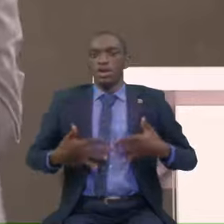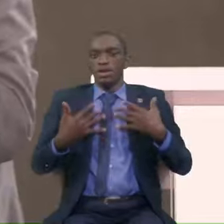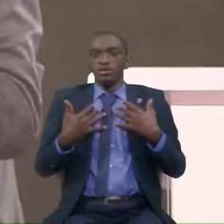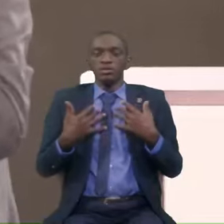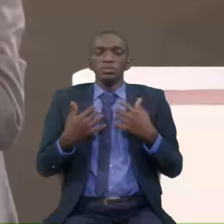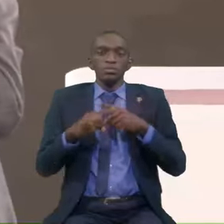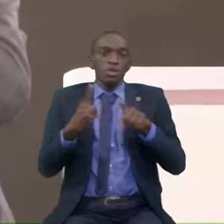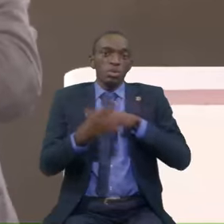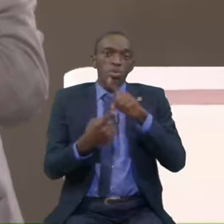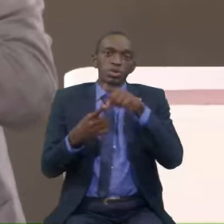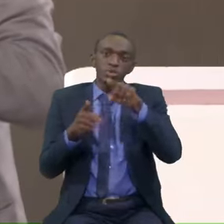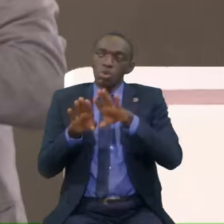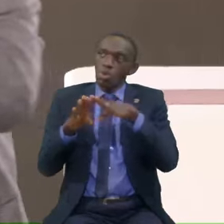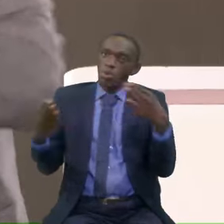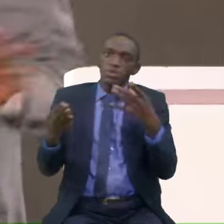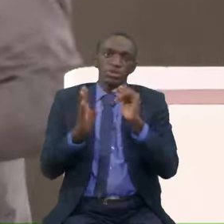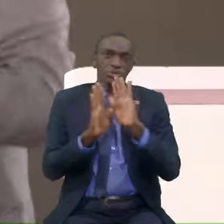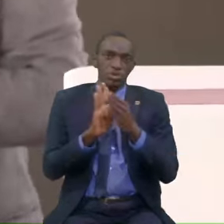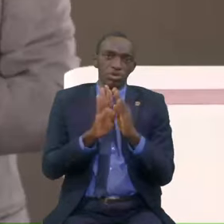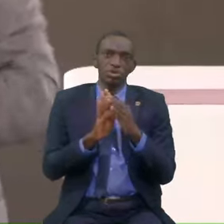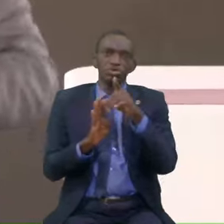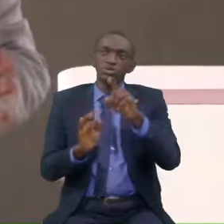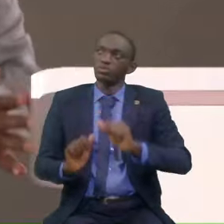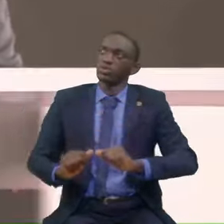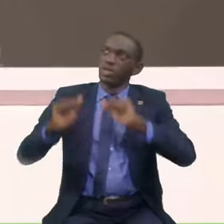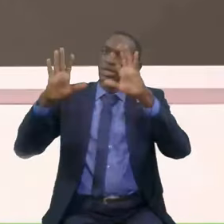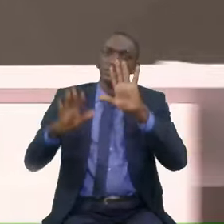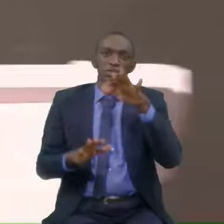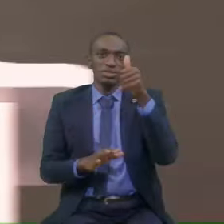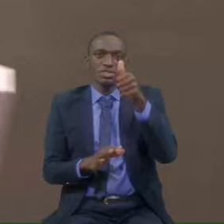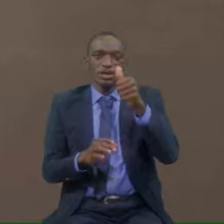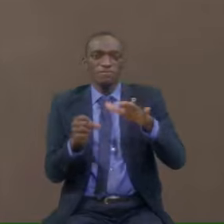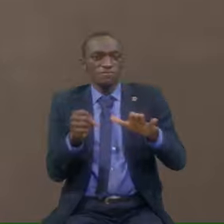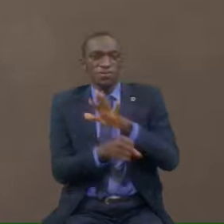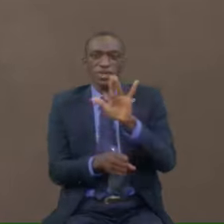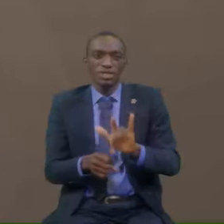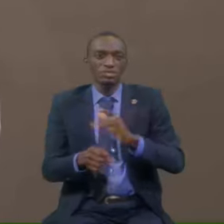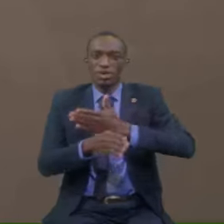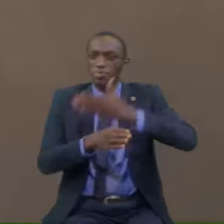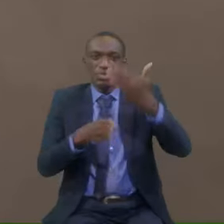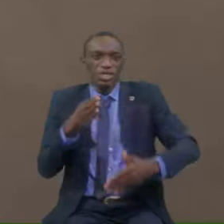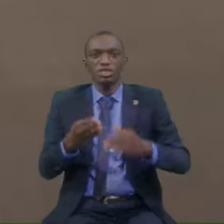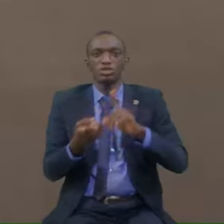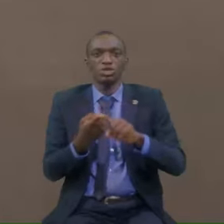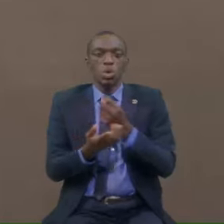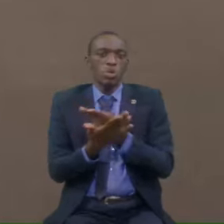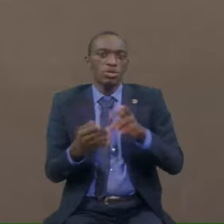lorsque tu ouvres la porte, lorsque tu t'abandonnes totalement, entièrement au